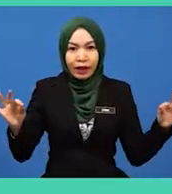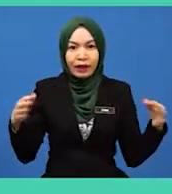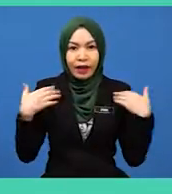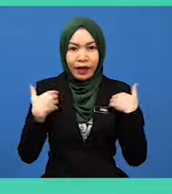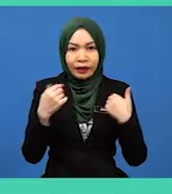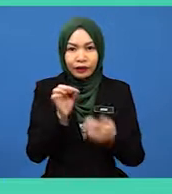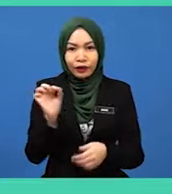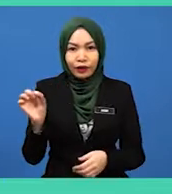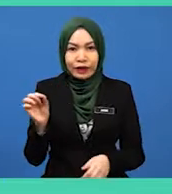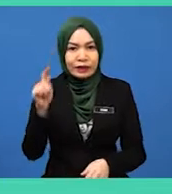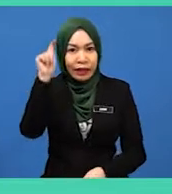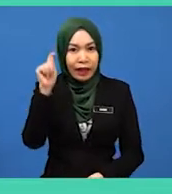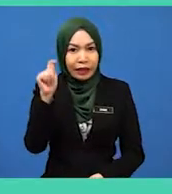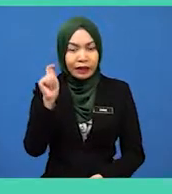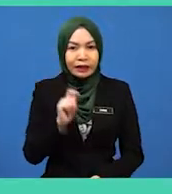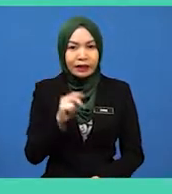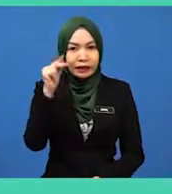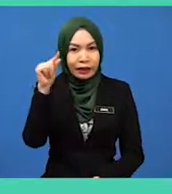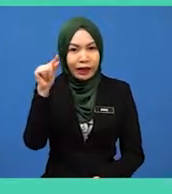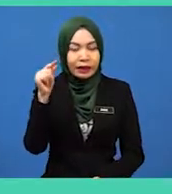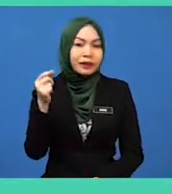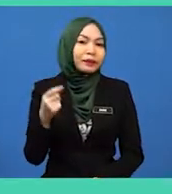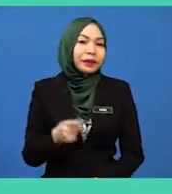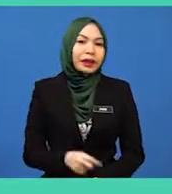ditulis tanda seru.